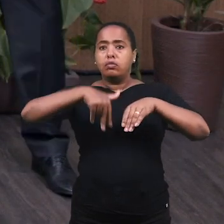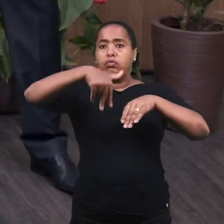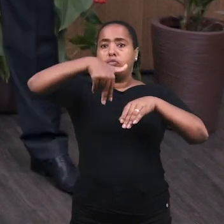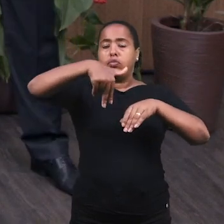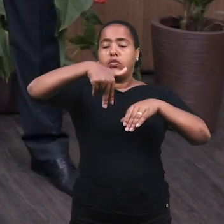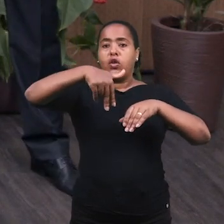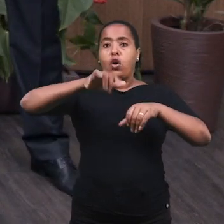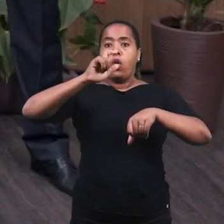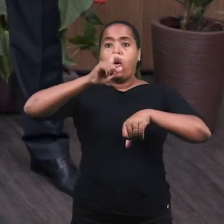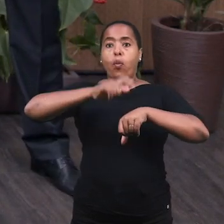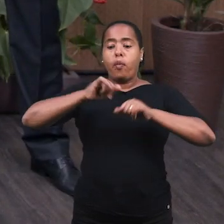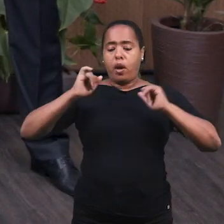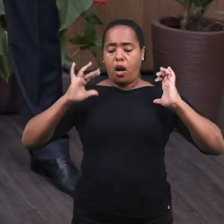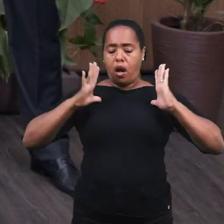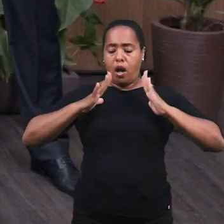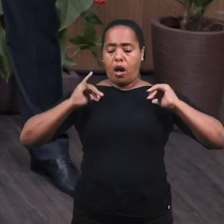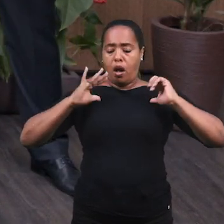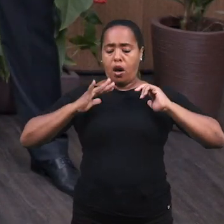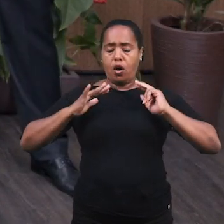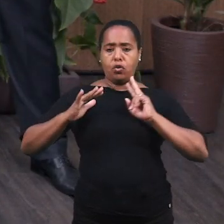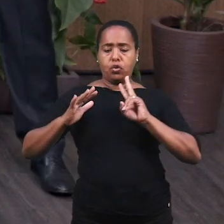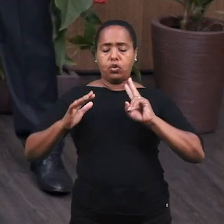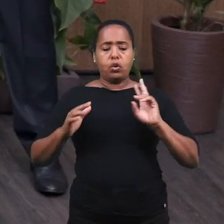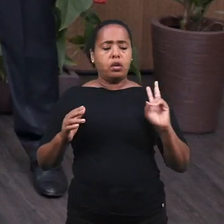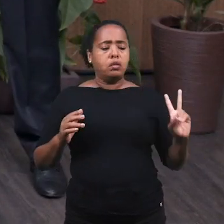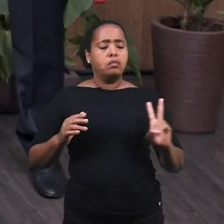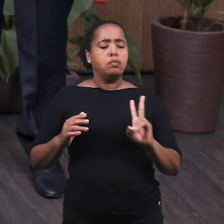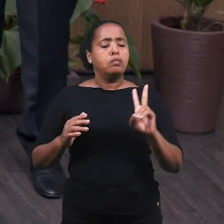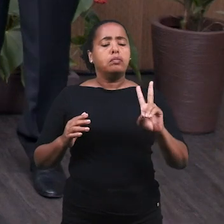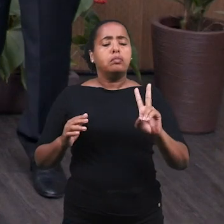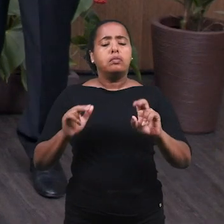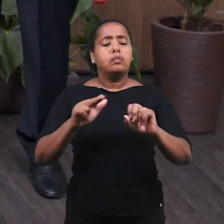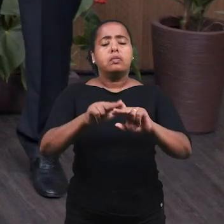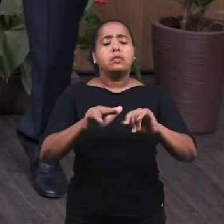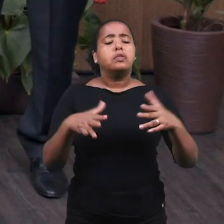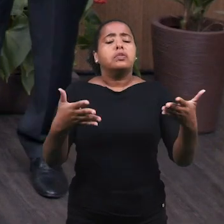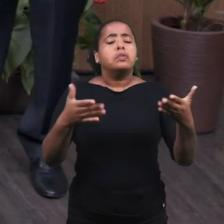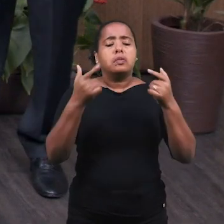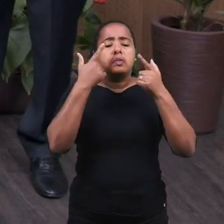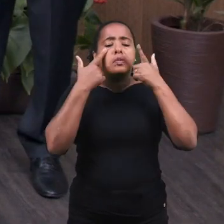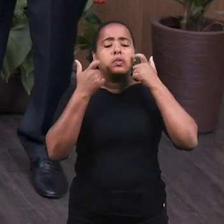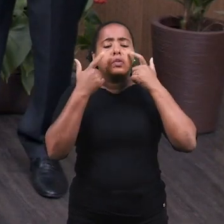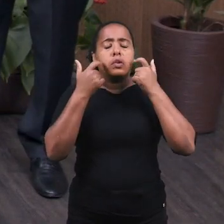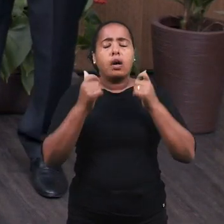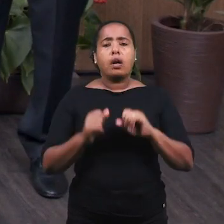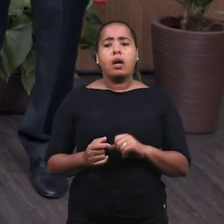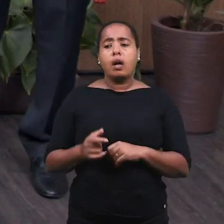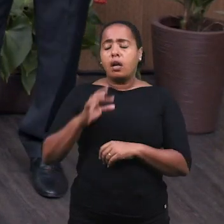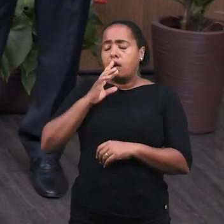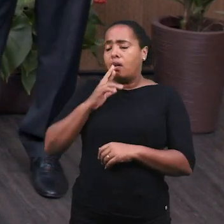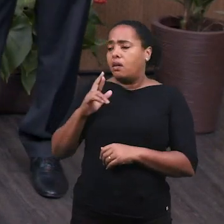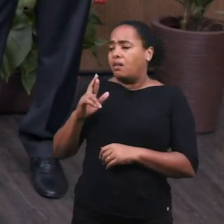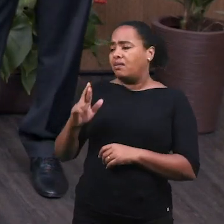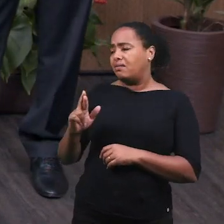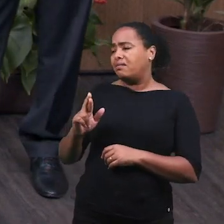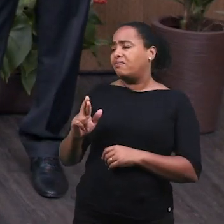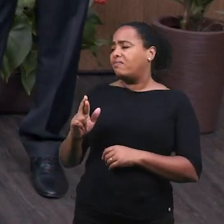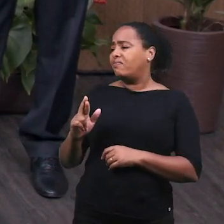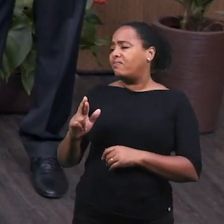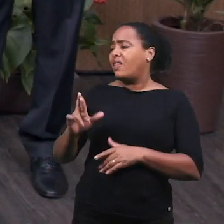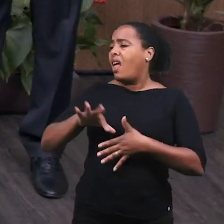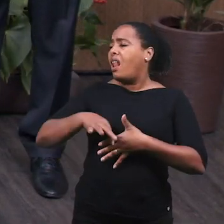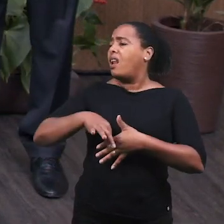Он воскрес. И в тот момент два ангела подошли и спрашивают у нее, что ты плачешь? А она